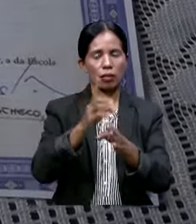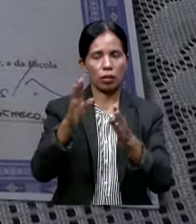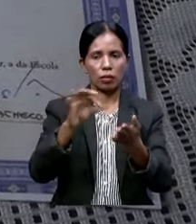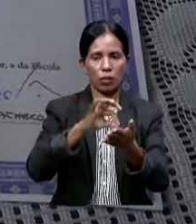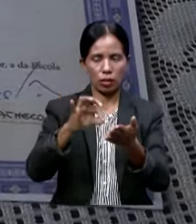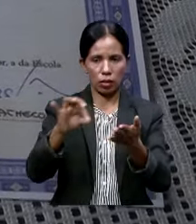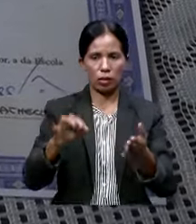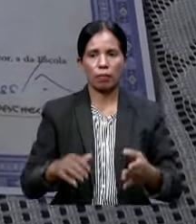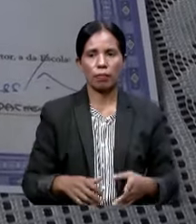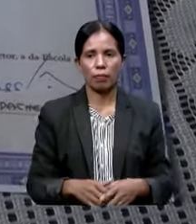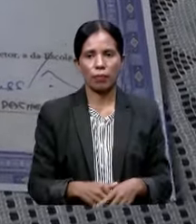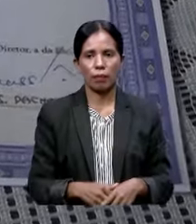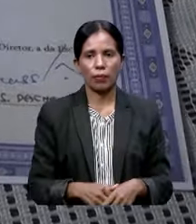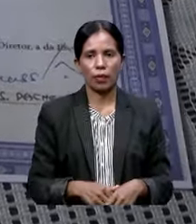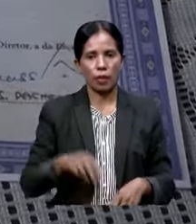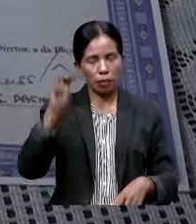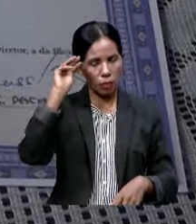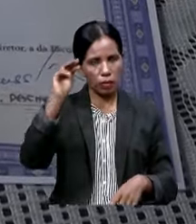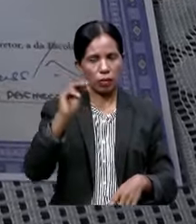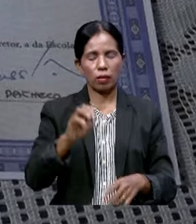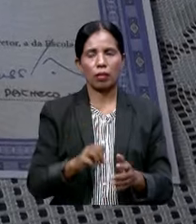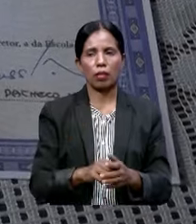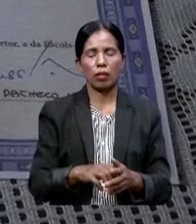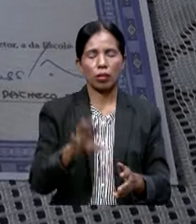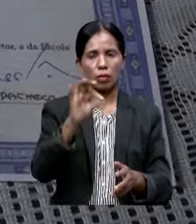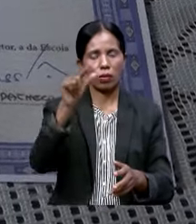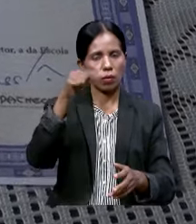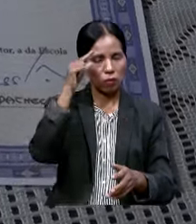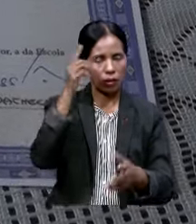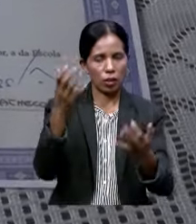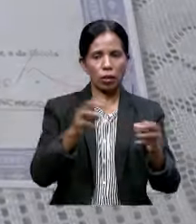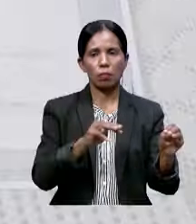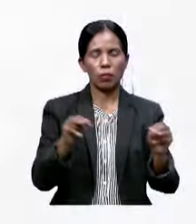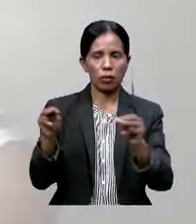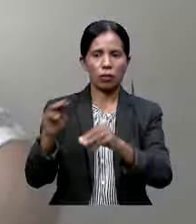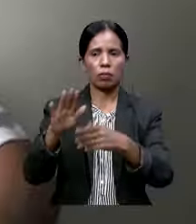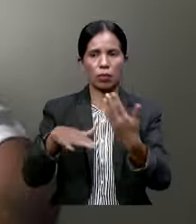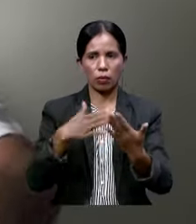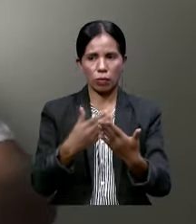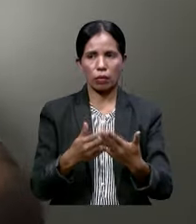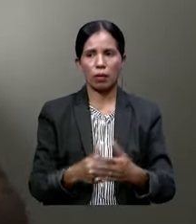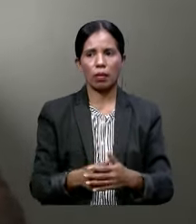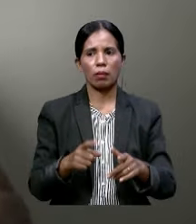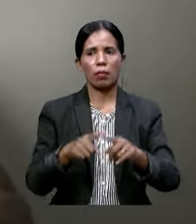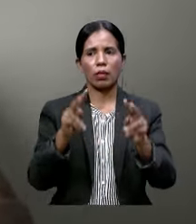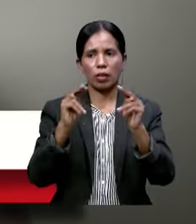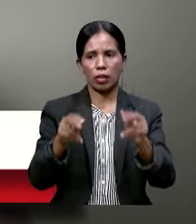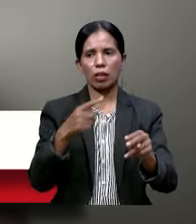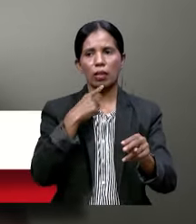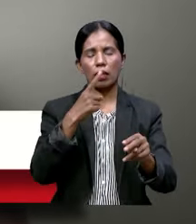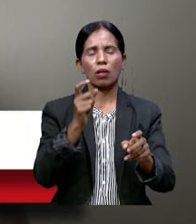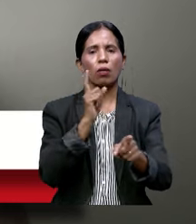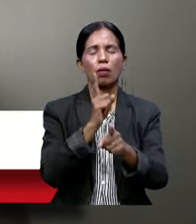assina. Ministra Edene, bago do nono governo, a cara hal mudança ba bacerne hotu, mebe tengke hati tibuatnya di